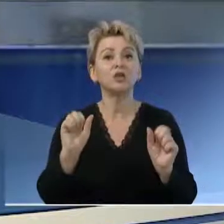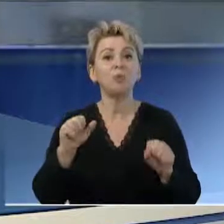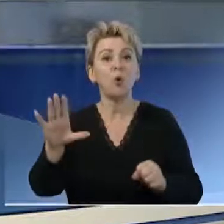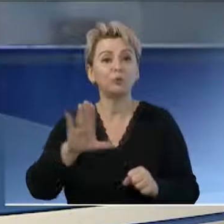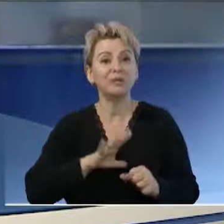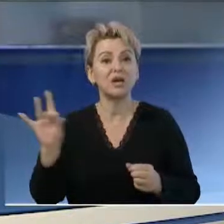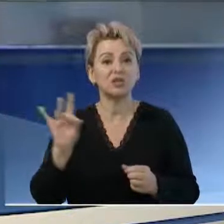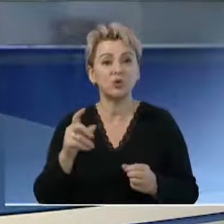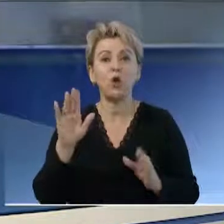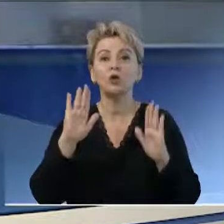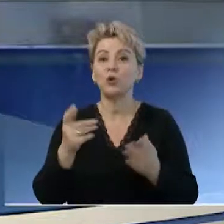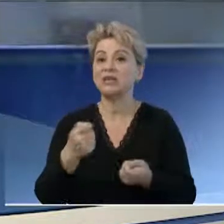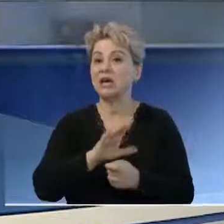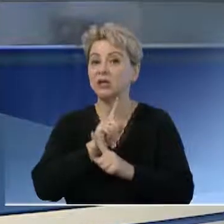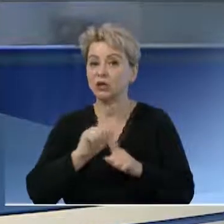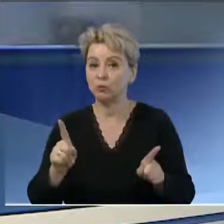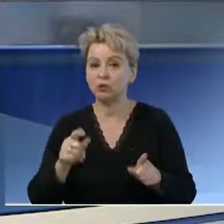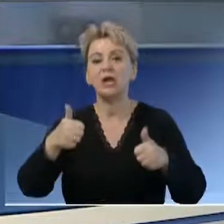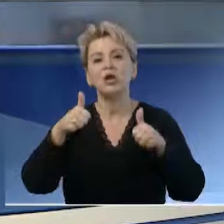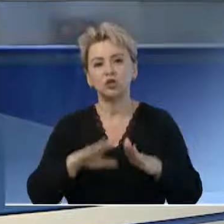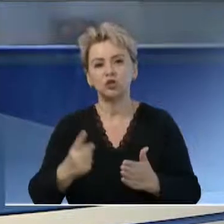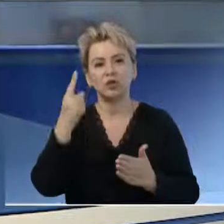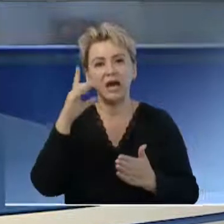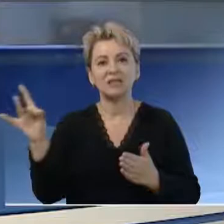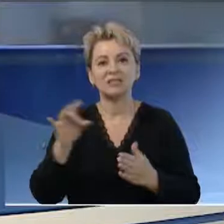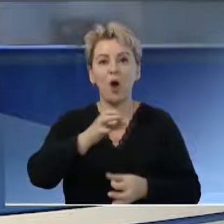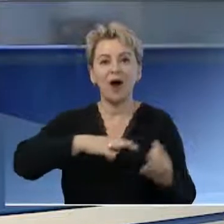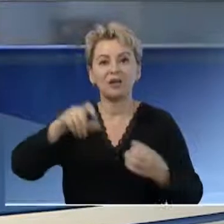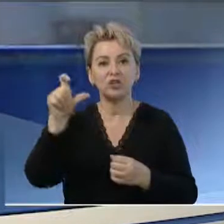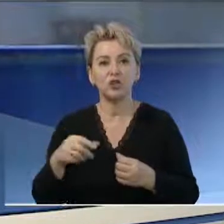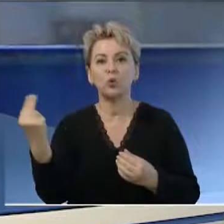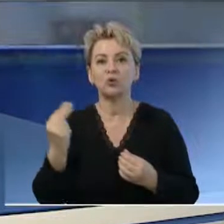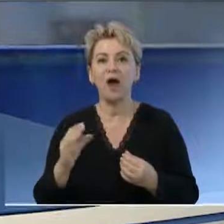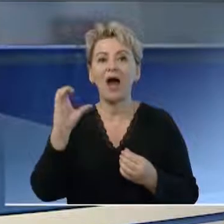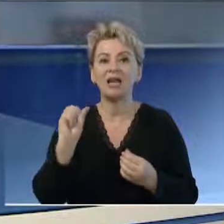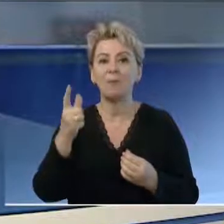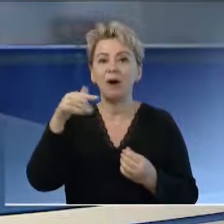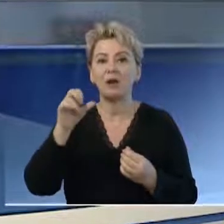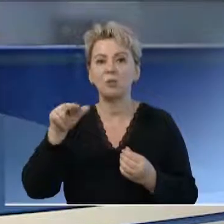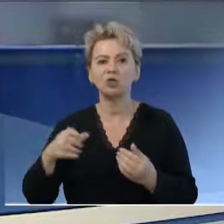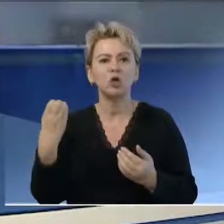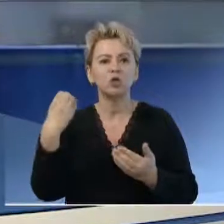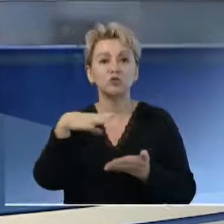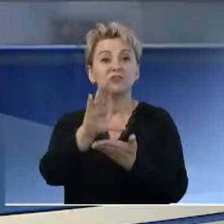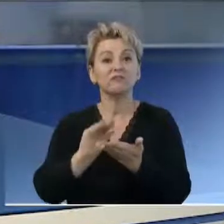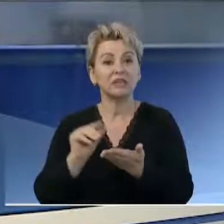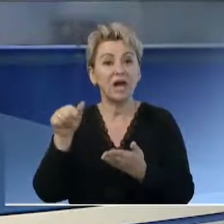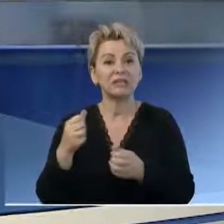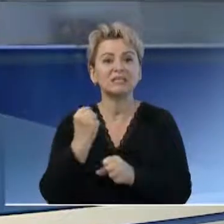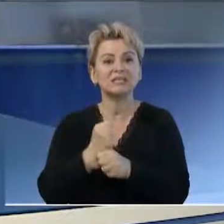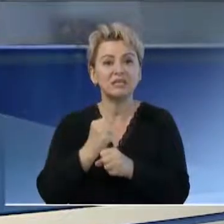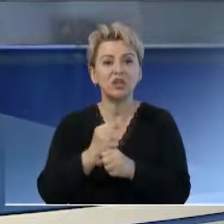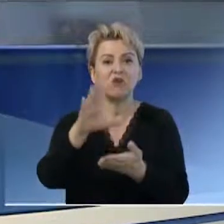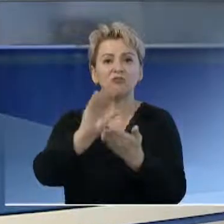Каким мог бы быть Ростов, но никогда уже не будет, решила узнать ростовский архитектор и художник Алена Барабаш. Из сотен фотографий она